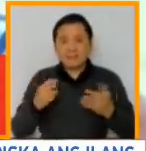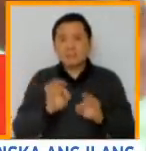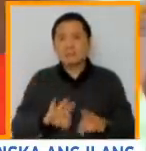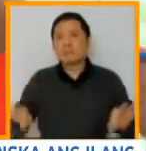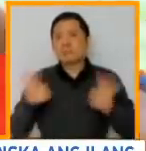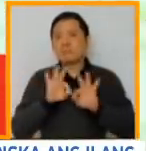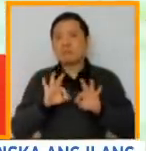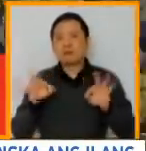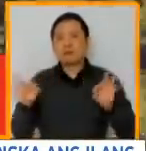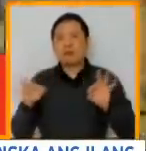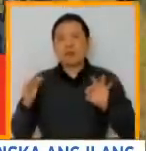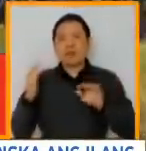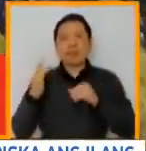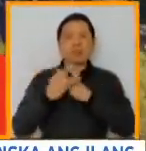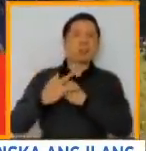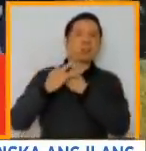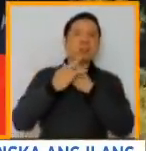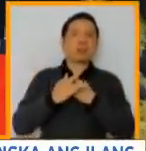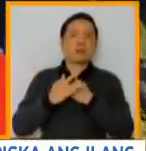kang ipagpag.